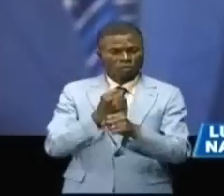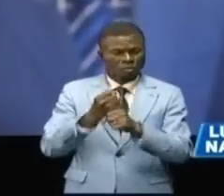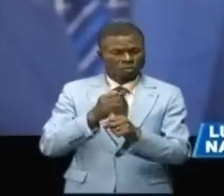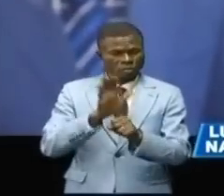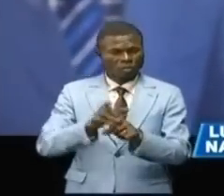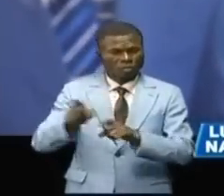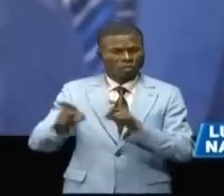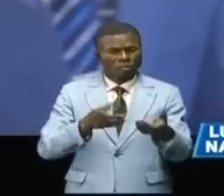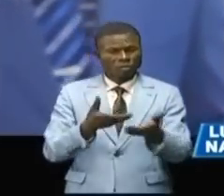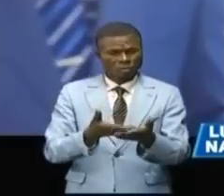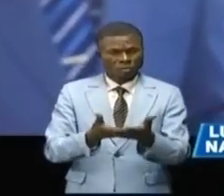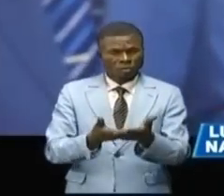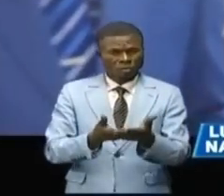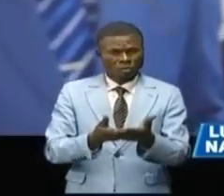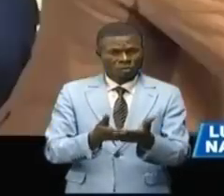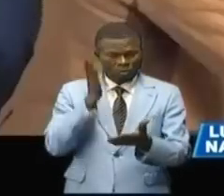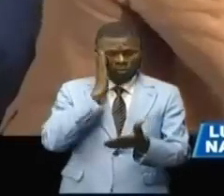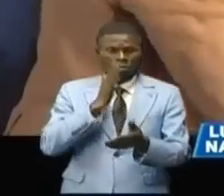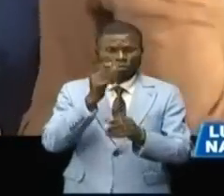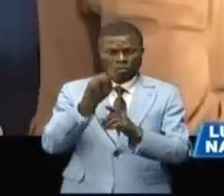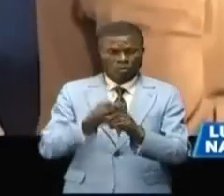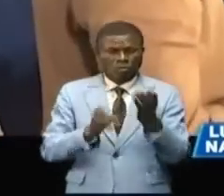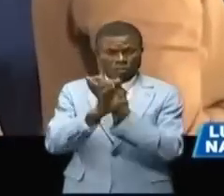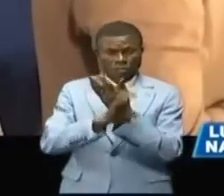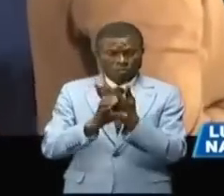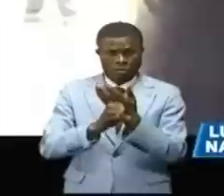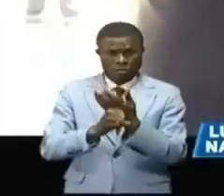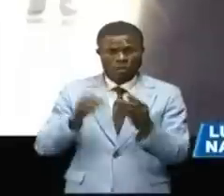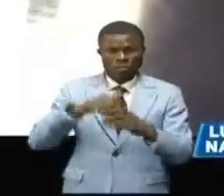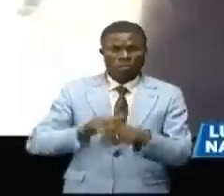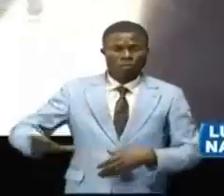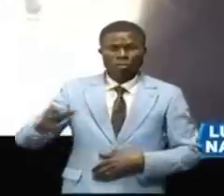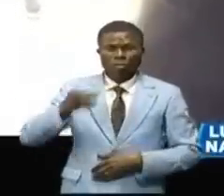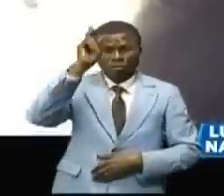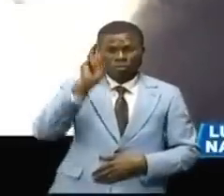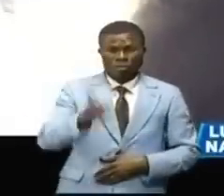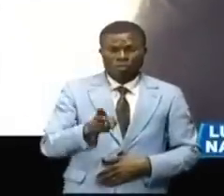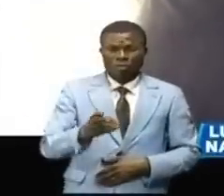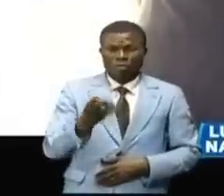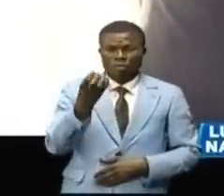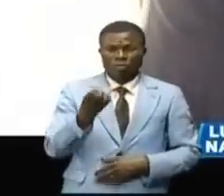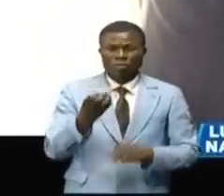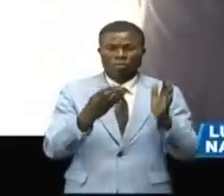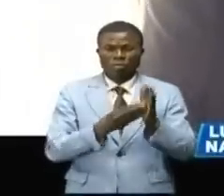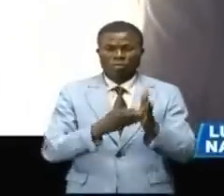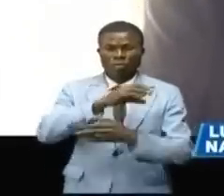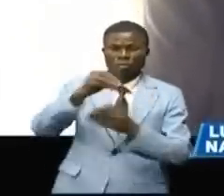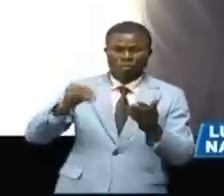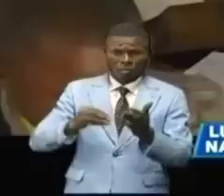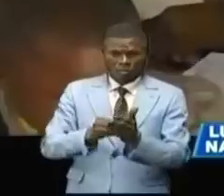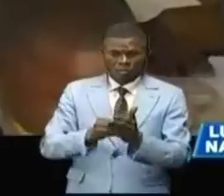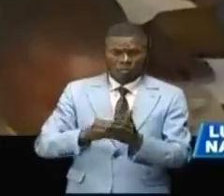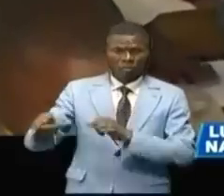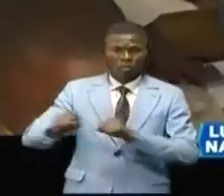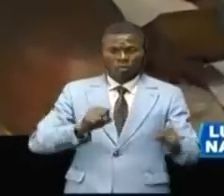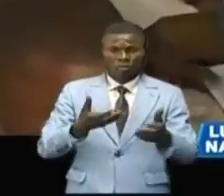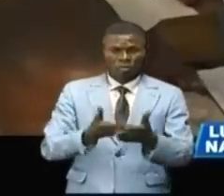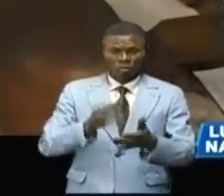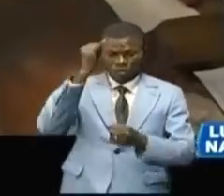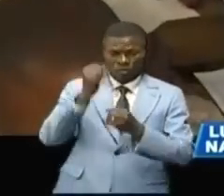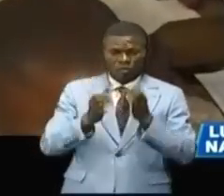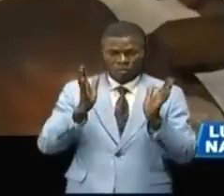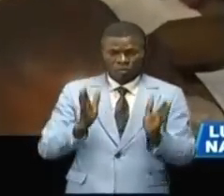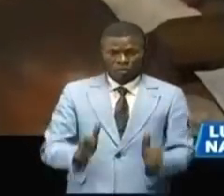prévu le 14 août prochain. À travers les pays, des 189 centres accueillent les apprenants finalistes,